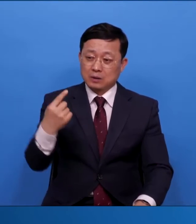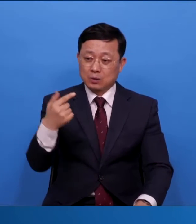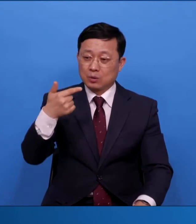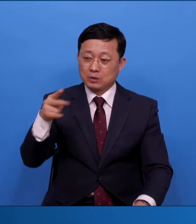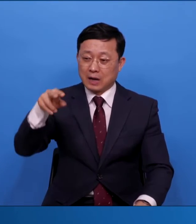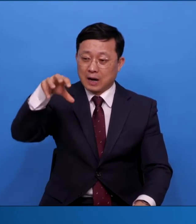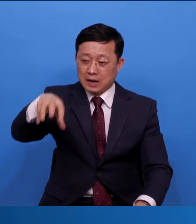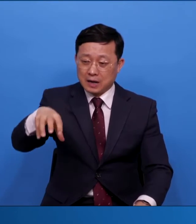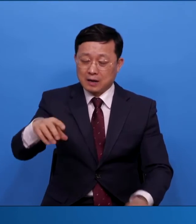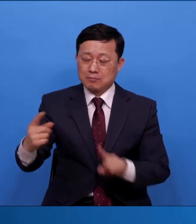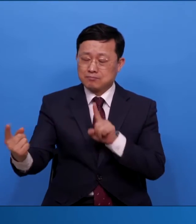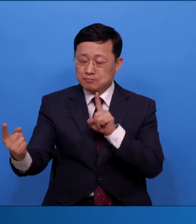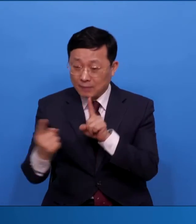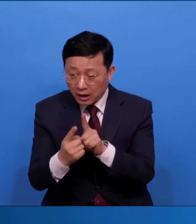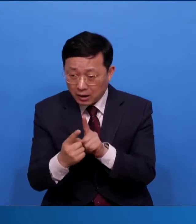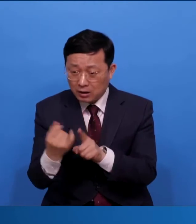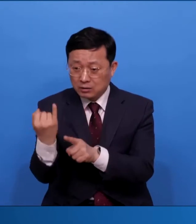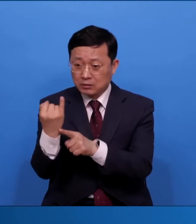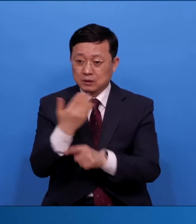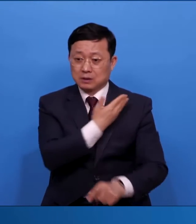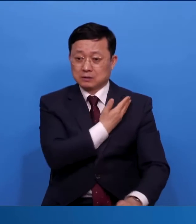여자를 만나게 하십니다.